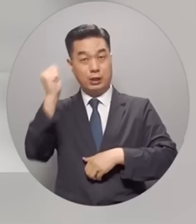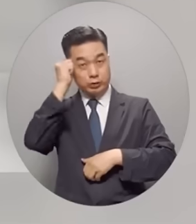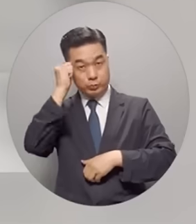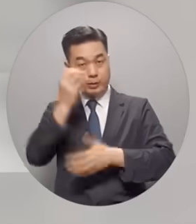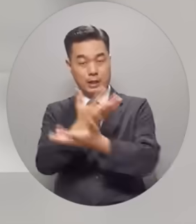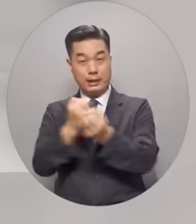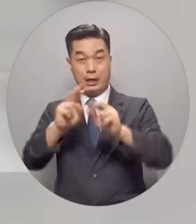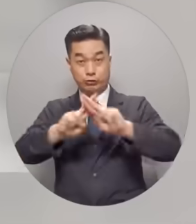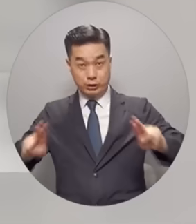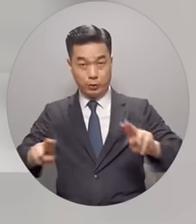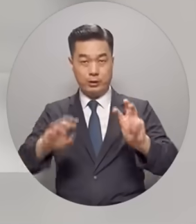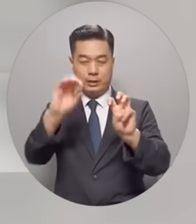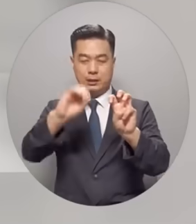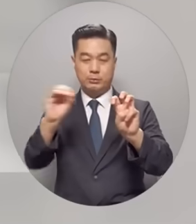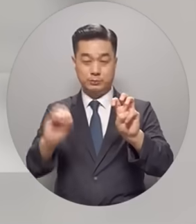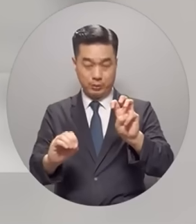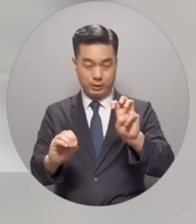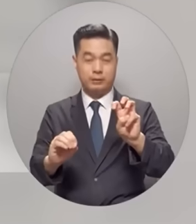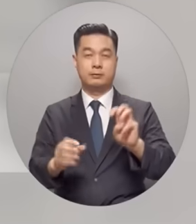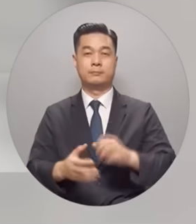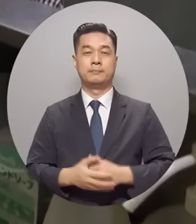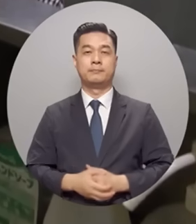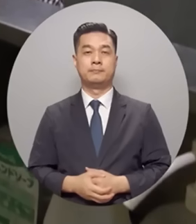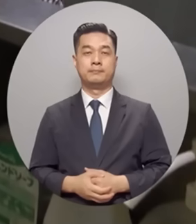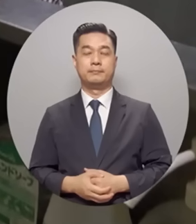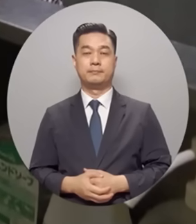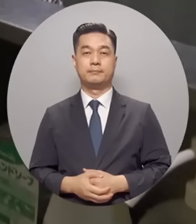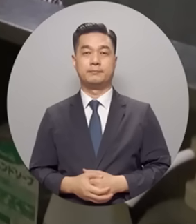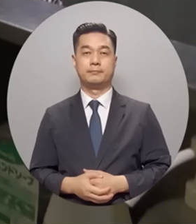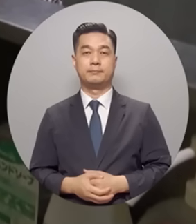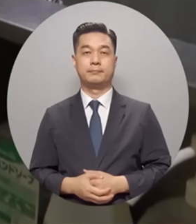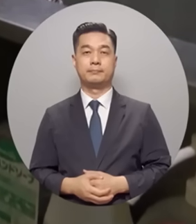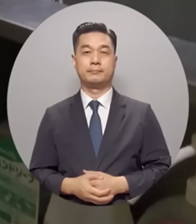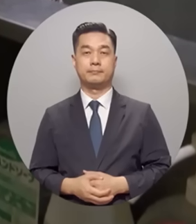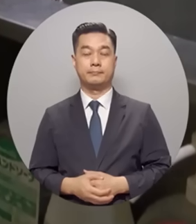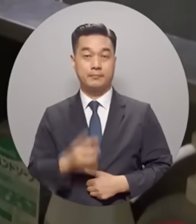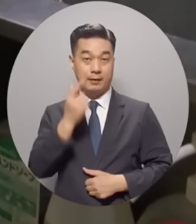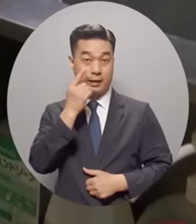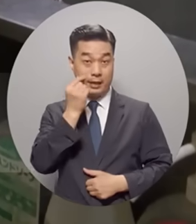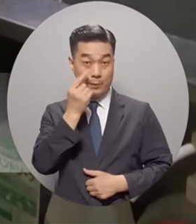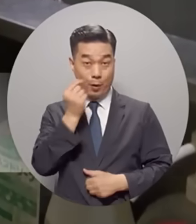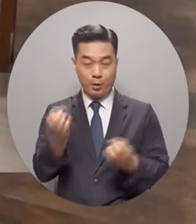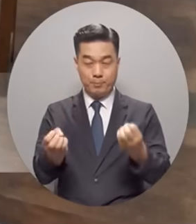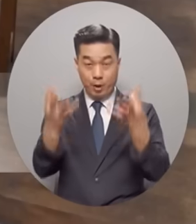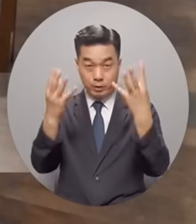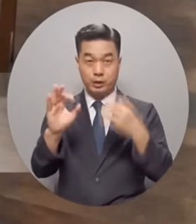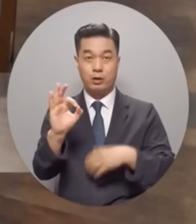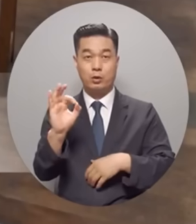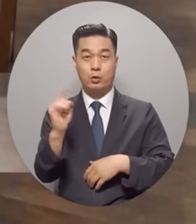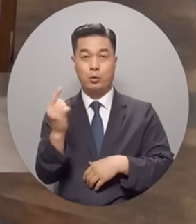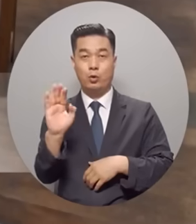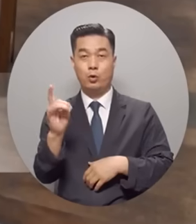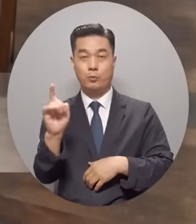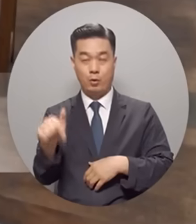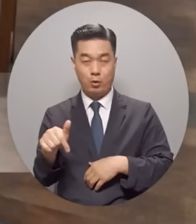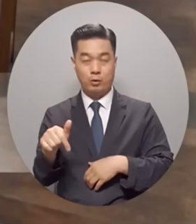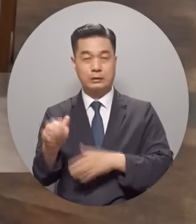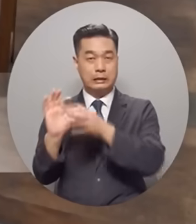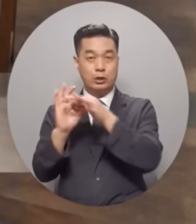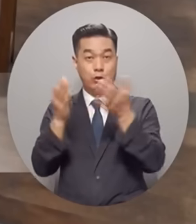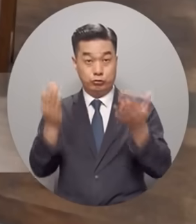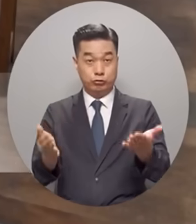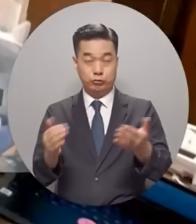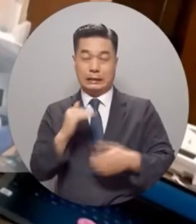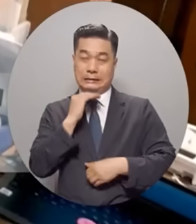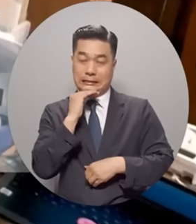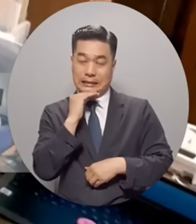취소율이 최대 30%에 이르는 곳도 있습니다. 일본 최대 명절 오봉 연휴를 맞아 성수기 영업을